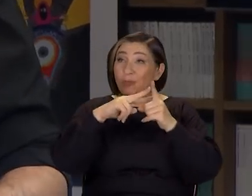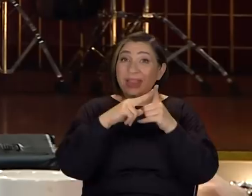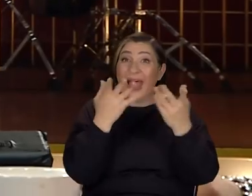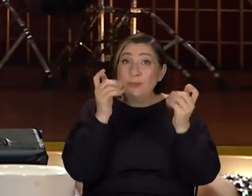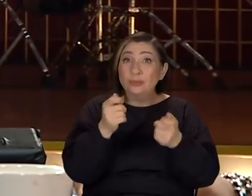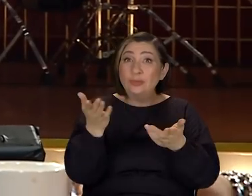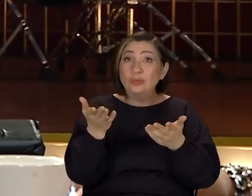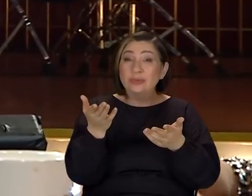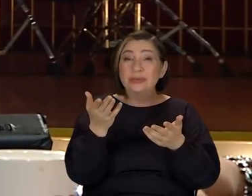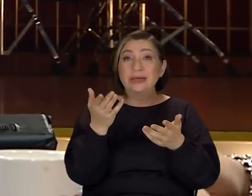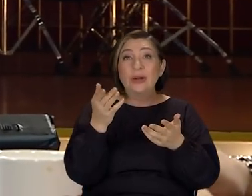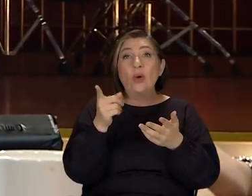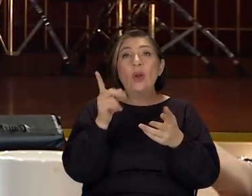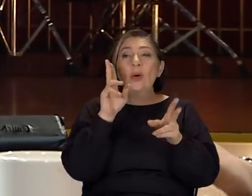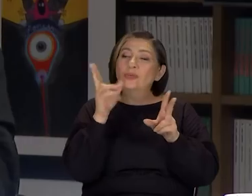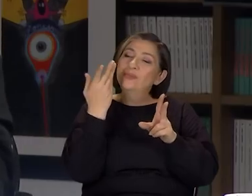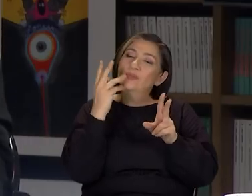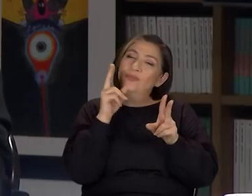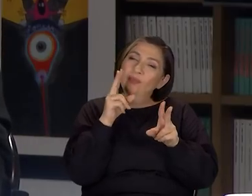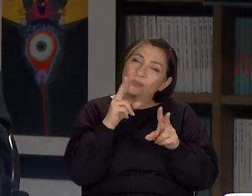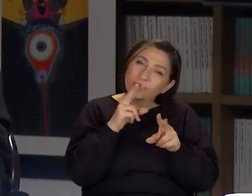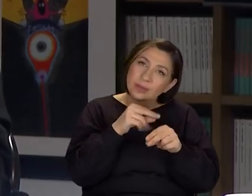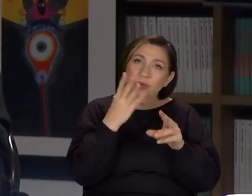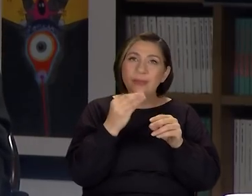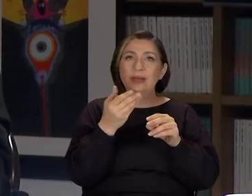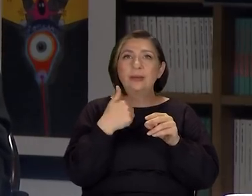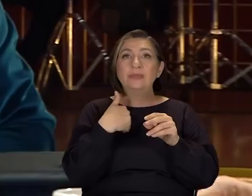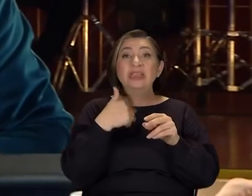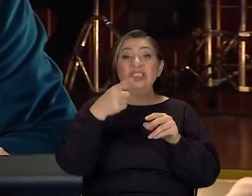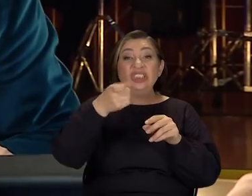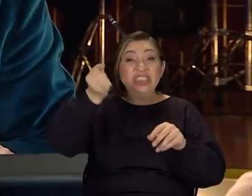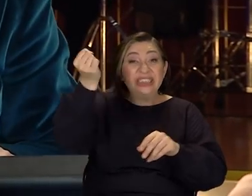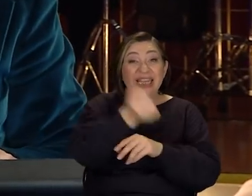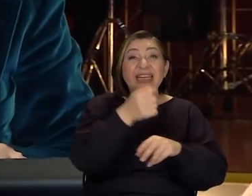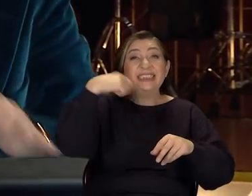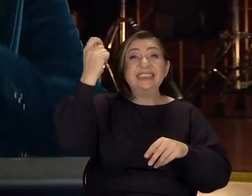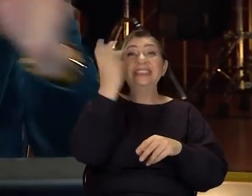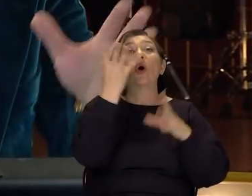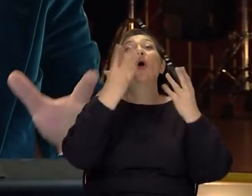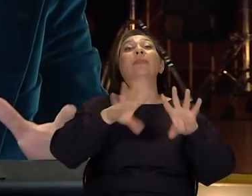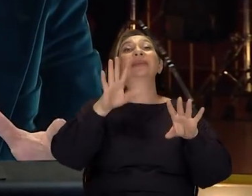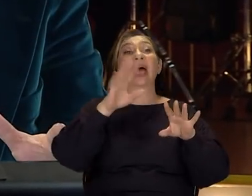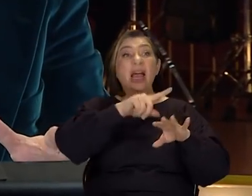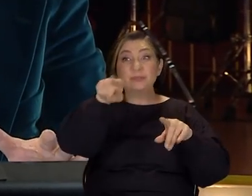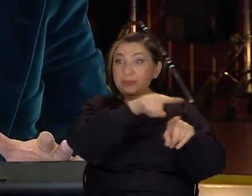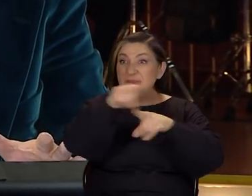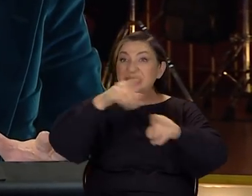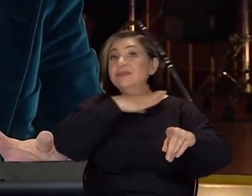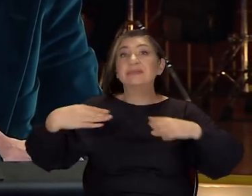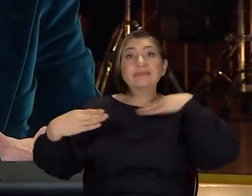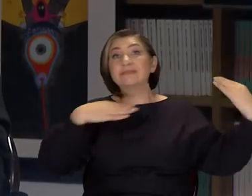şey yapıyorsun ben ya. Ben mesela öyle uyuyabiliyorum. Ya ben cinayet dizisi olmadan uyuyamıyorum. Herkesin birbirini kesmesi